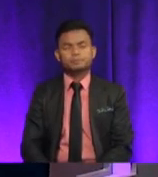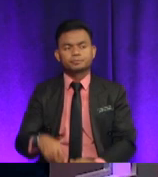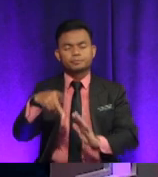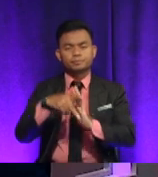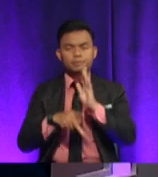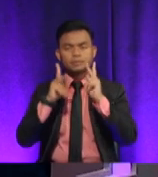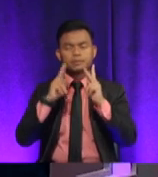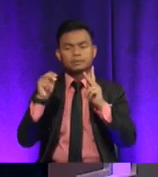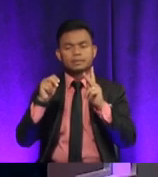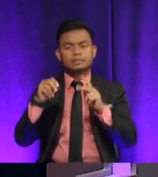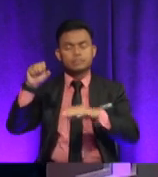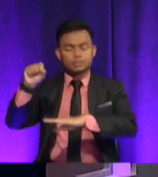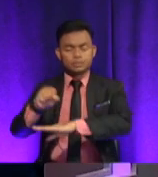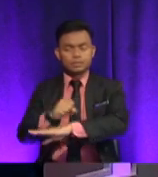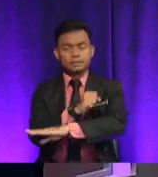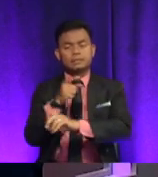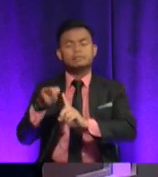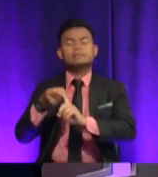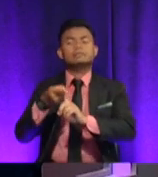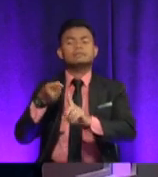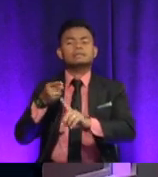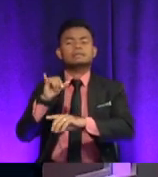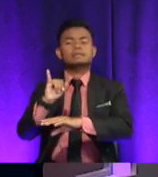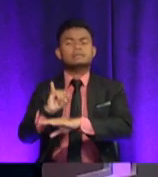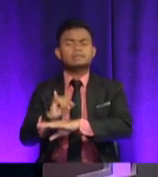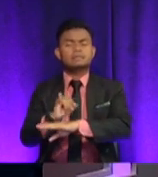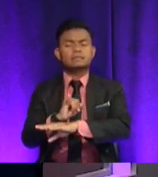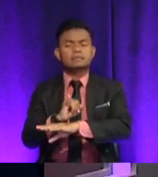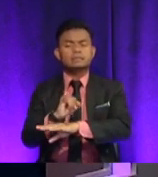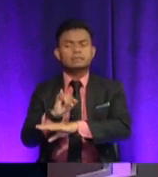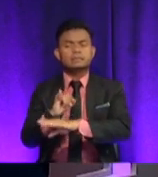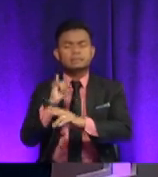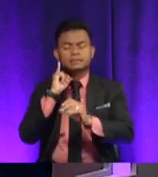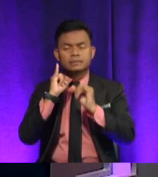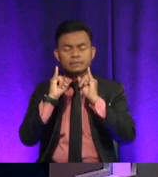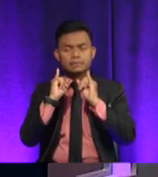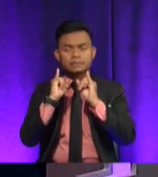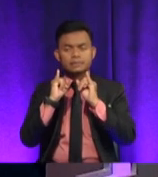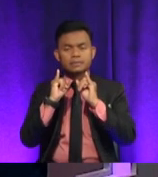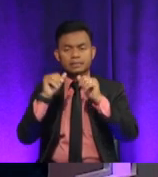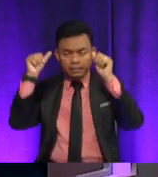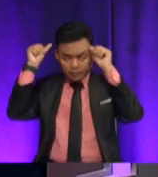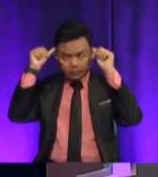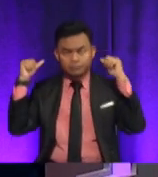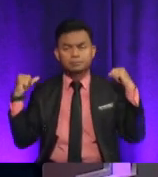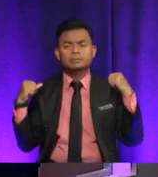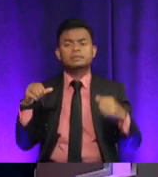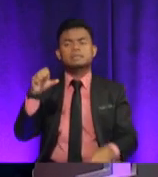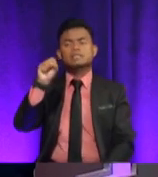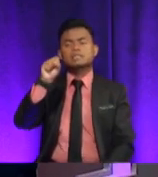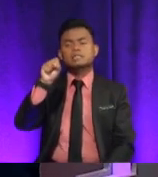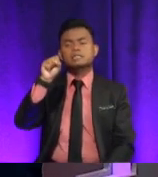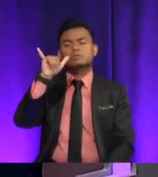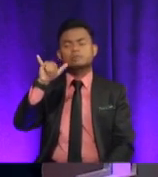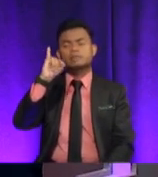Dia berasal dari pada istilah Arab yaitu Syi'ir apa dia sihir sihir ini merupakan puisi oke yang bermaksud